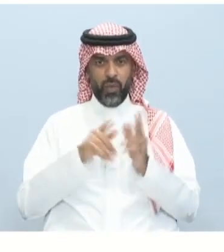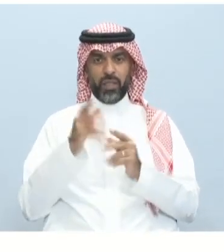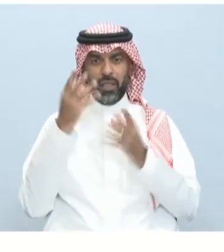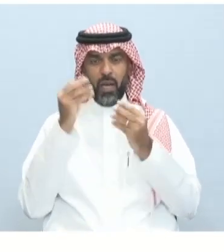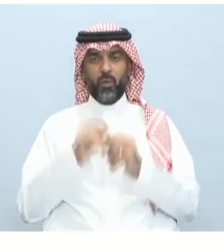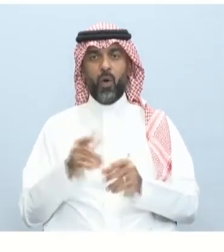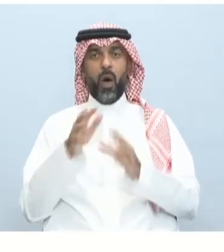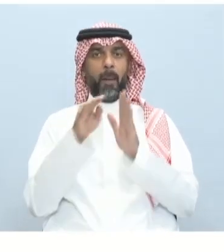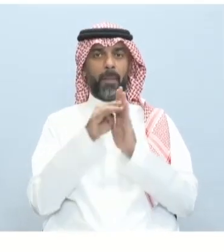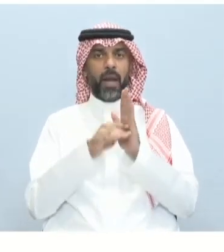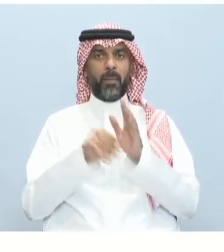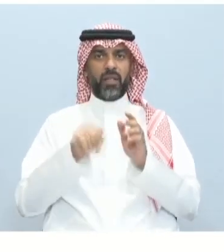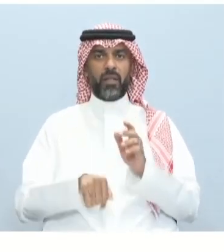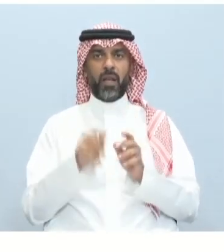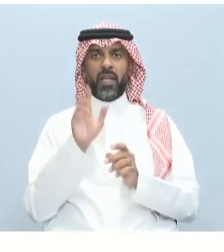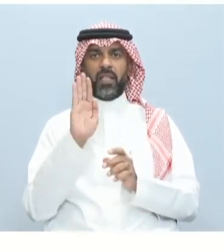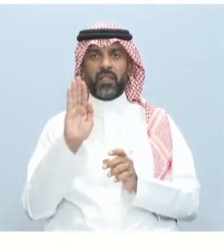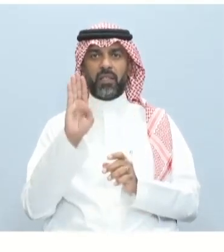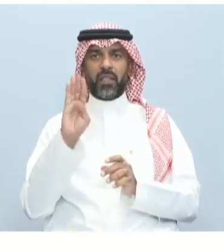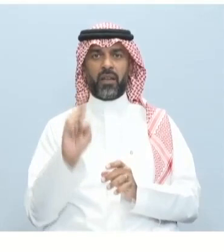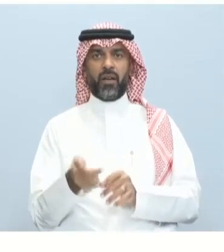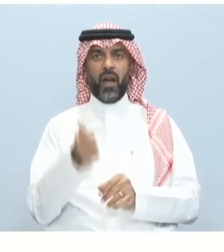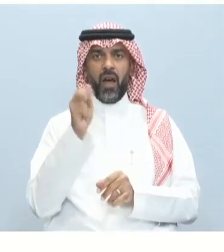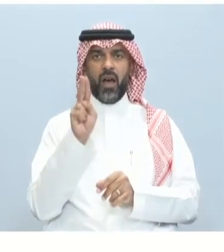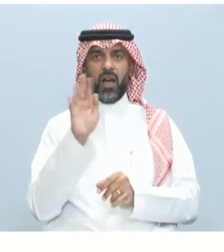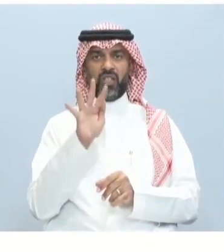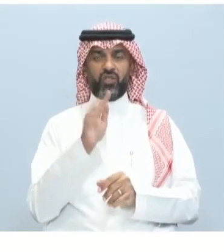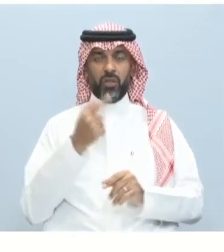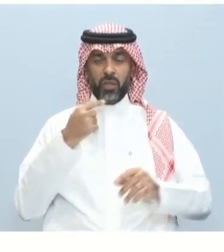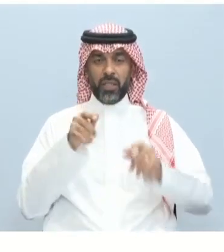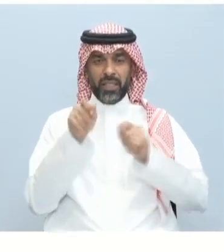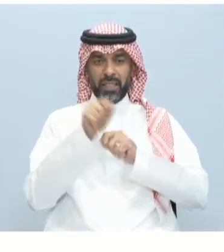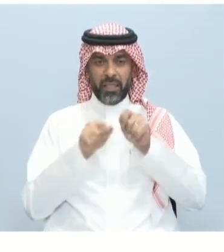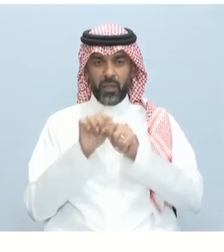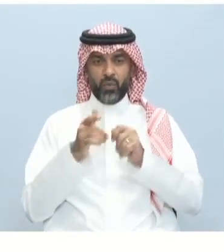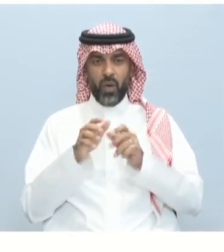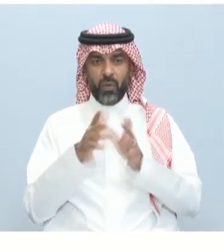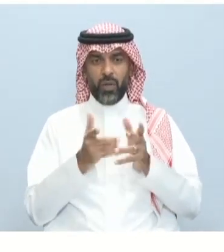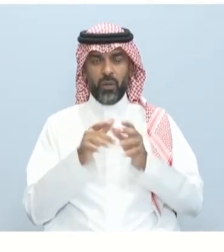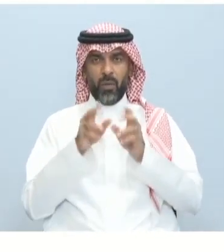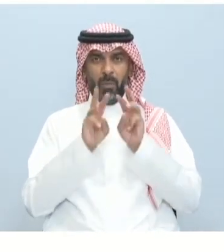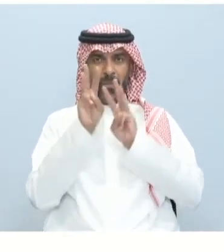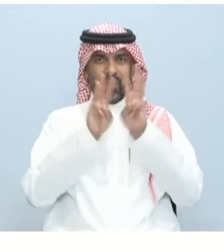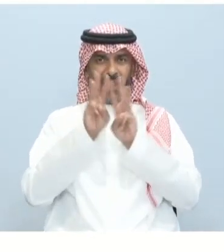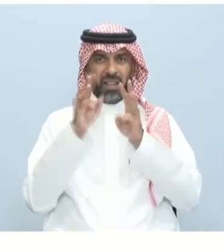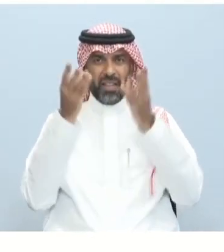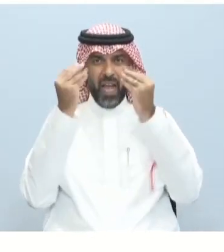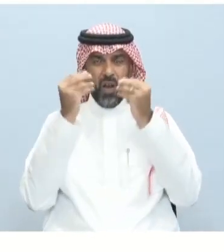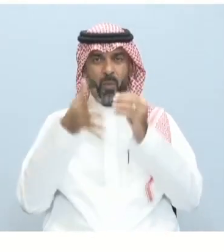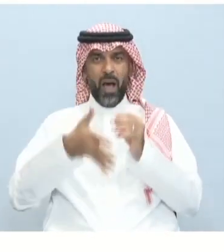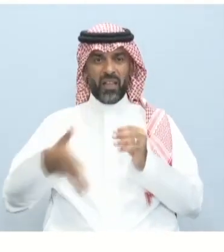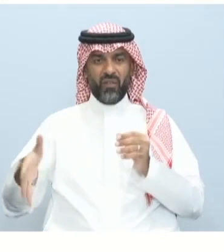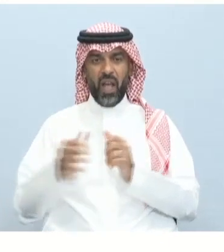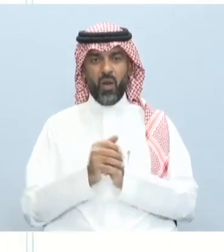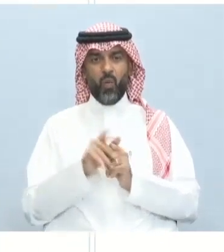سكراتش. سنستخدم الأدوات منصة تعلم الآلة للأطفال Machine Learning for Kids وبرنامج